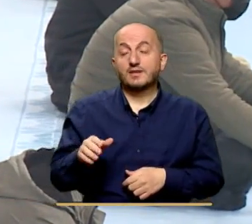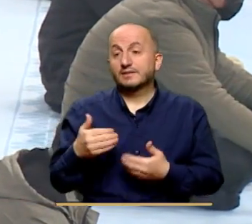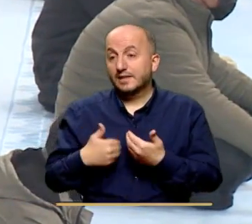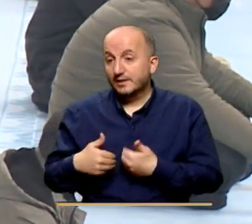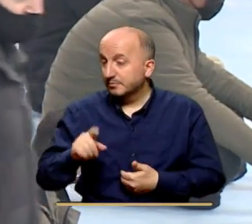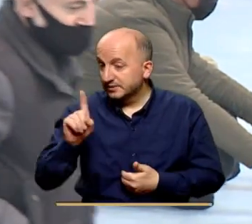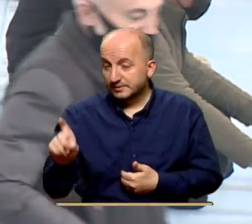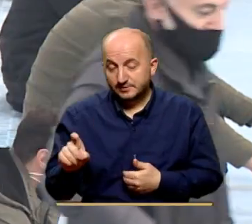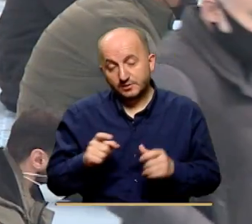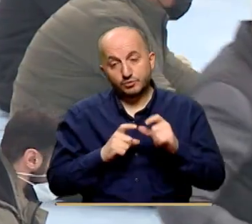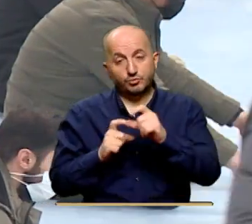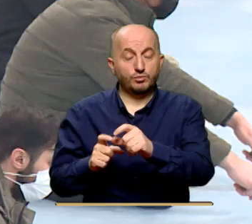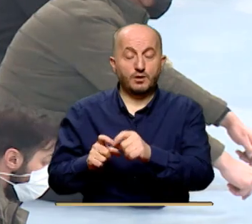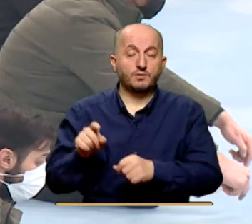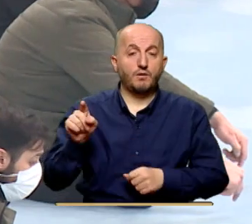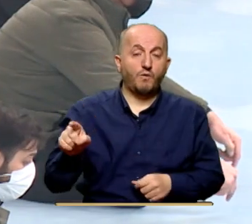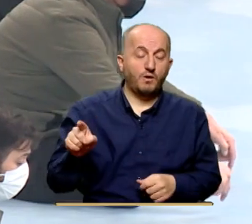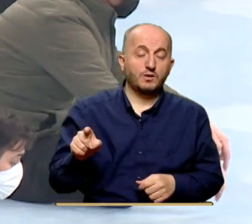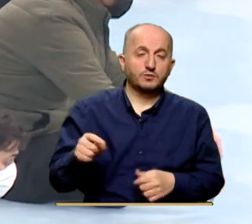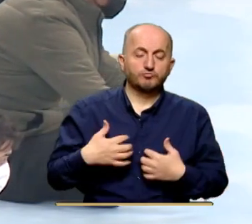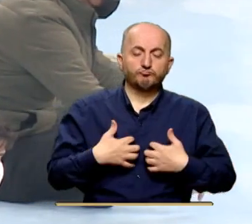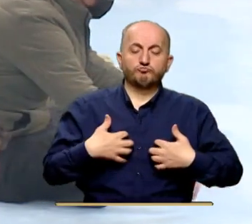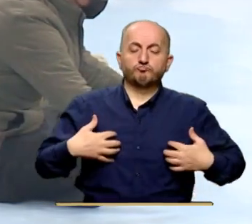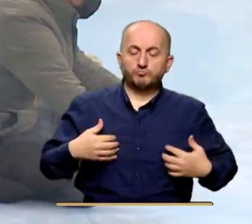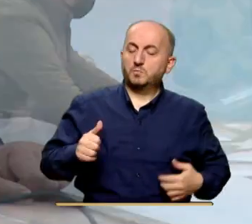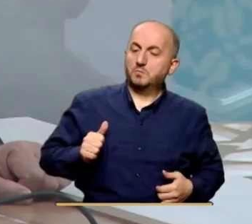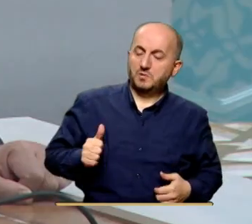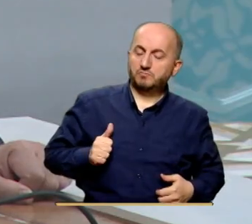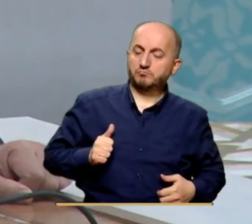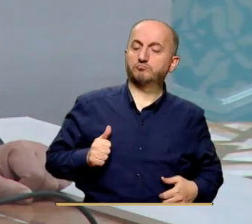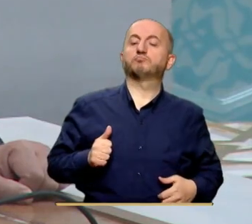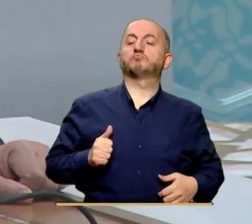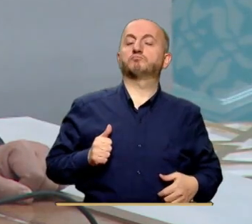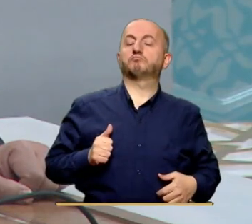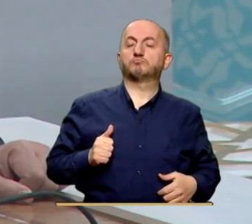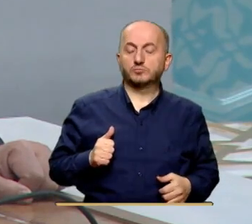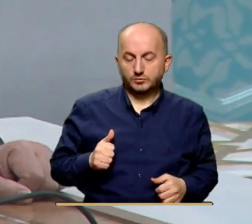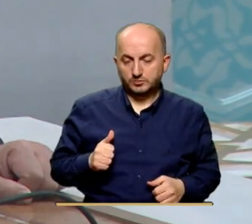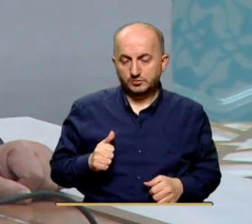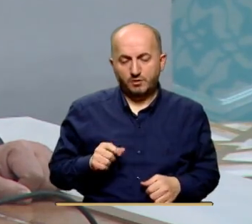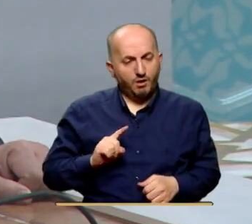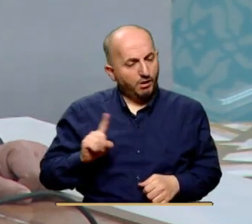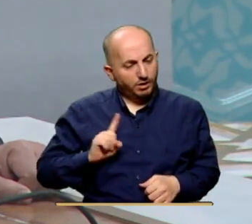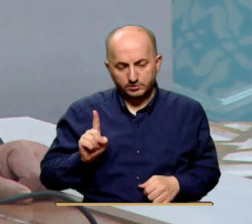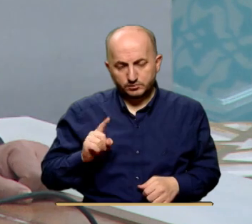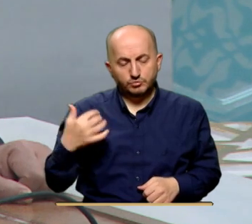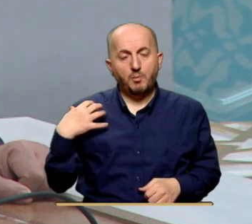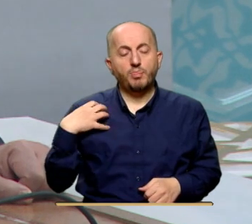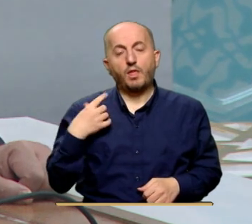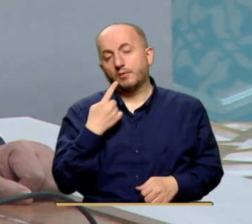mısın? O yiğit Mehmetçik vakur bir şekilde hayır kumandanım